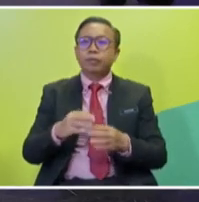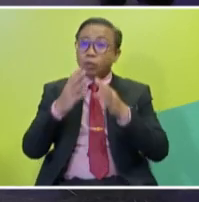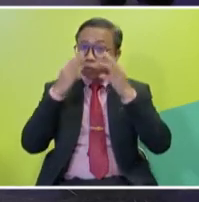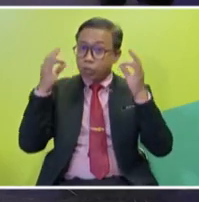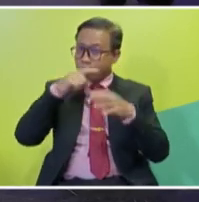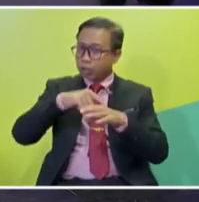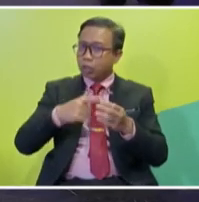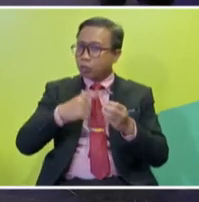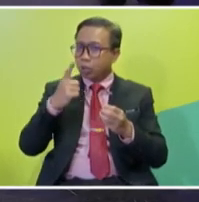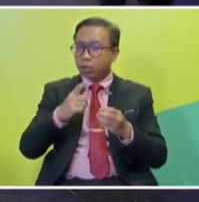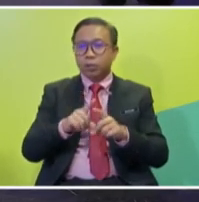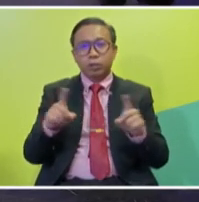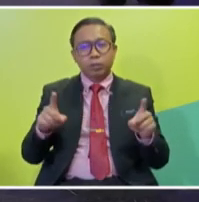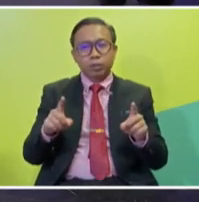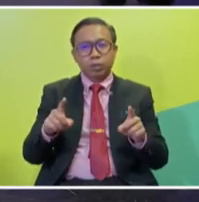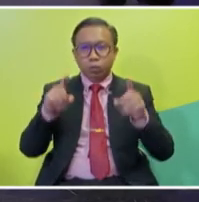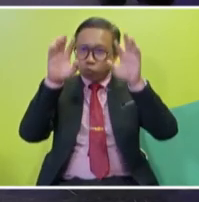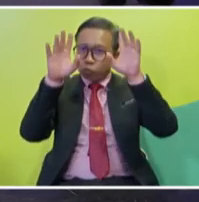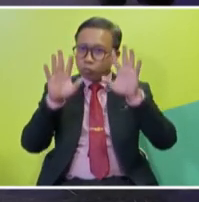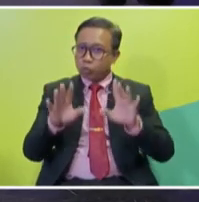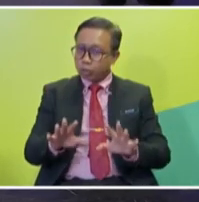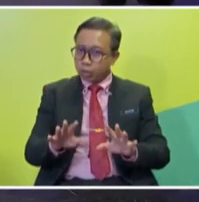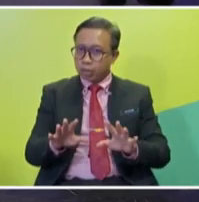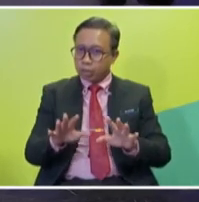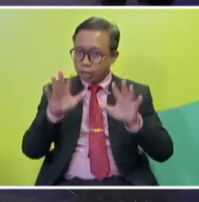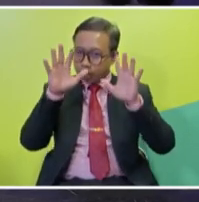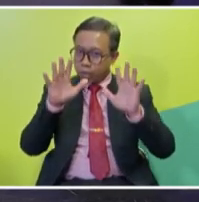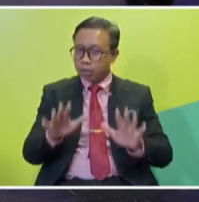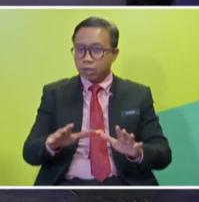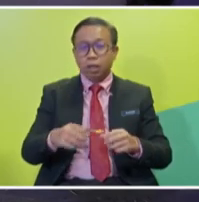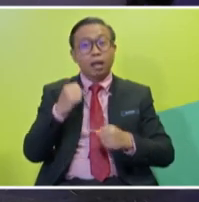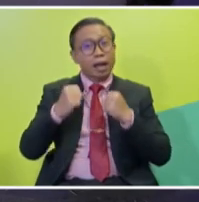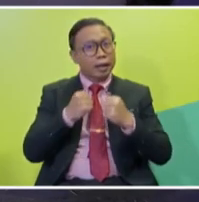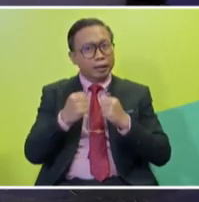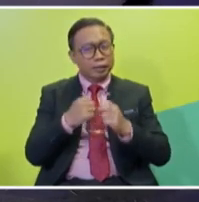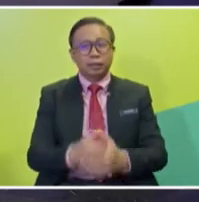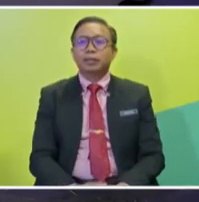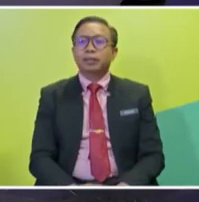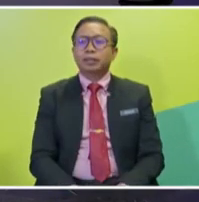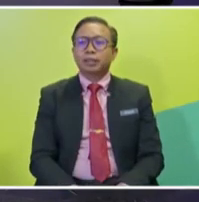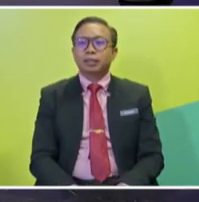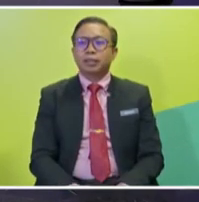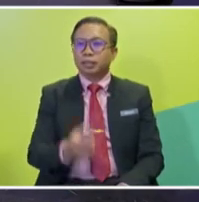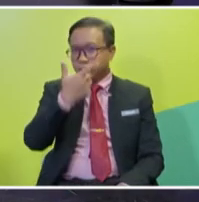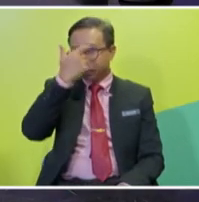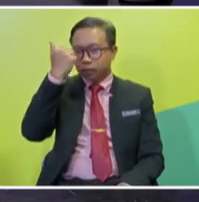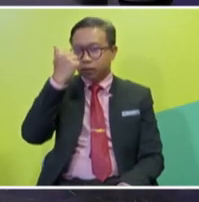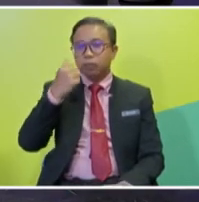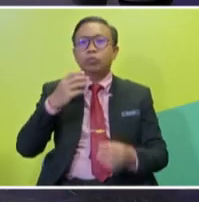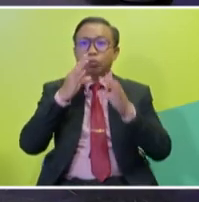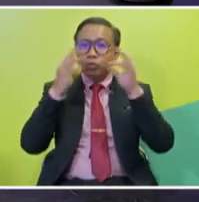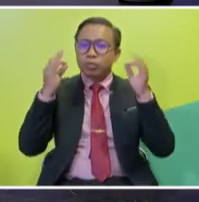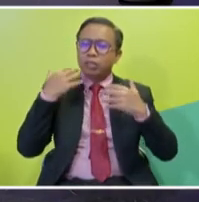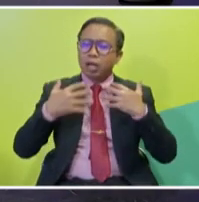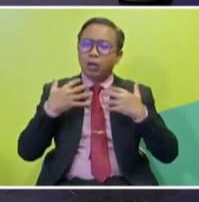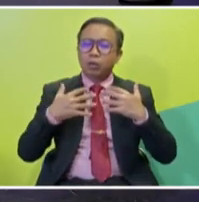dan berguling-guling tiba-tiba hujan itu apa dia lari ini basah sebab kucing takut